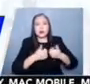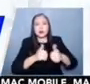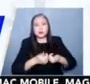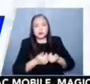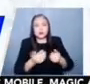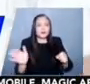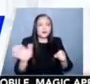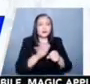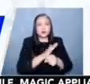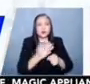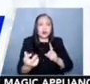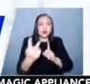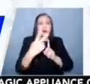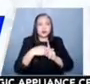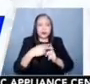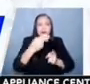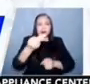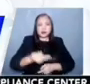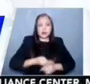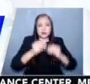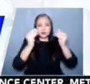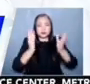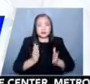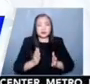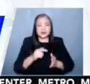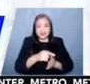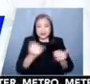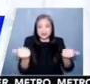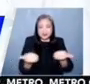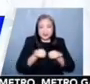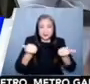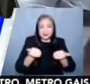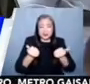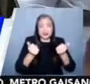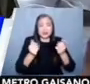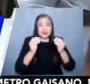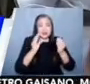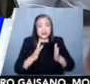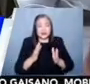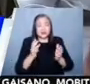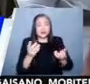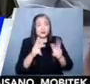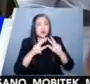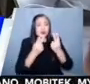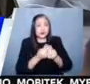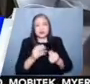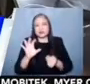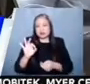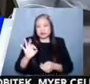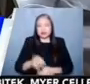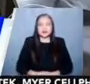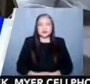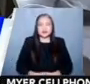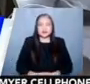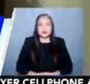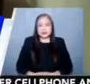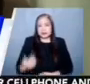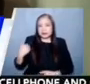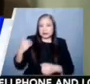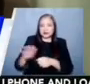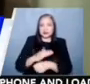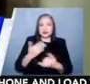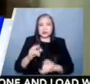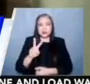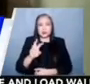up all of these vacancies we have 9% already filled up hindi an napunan kahit nasa 2023 memo